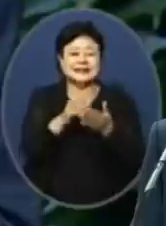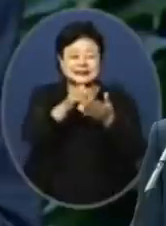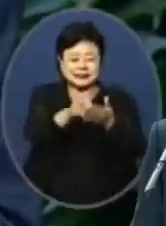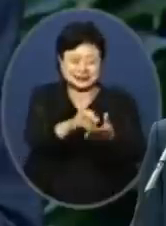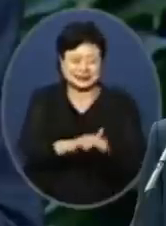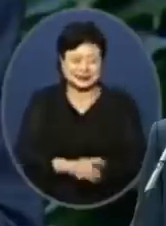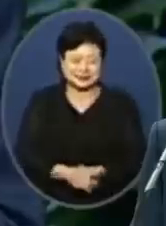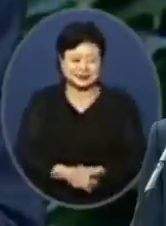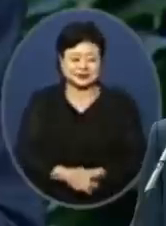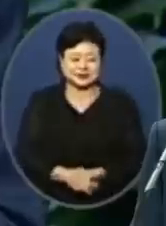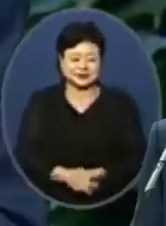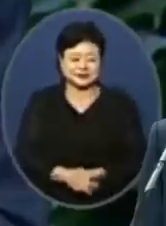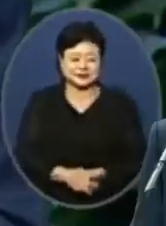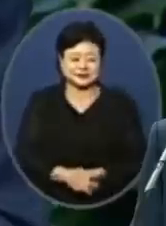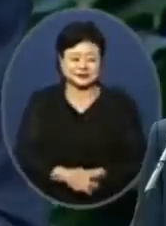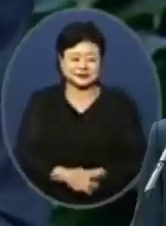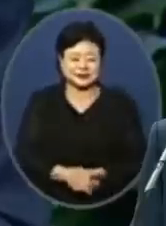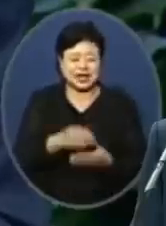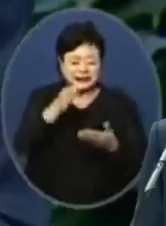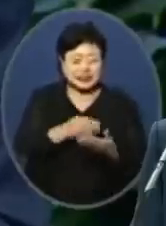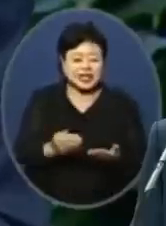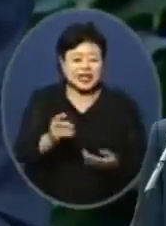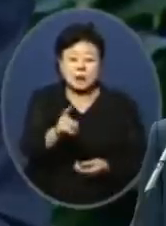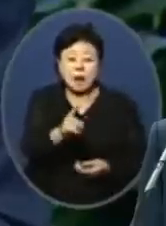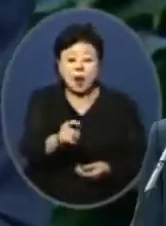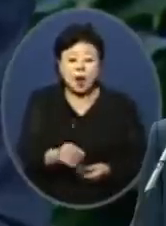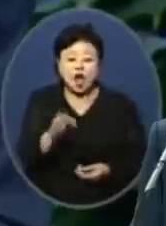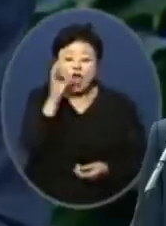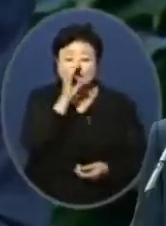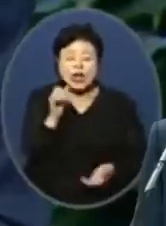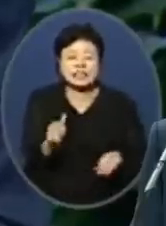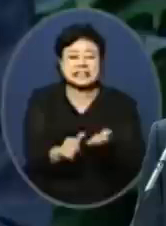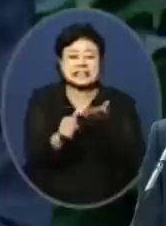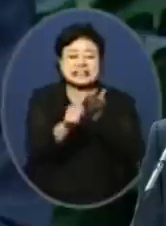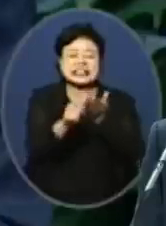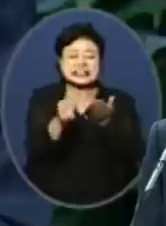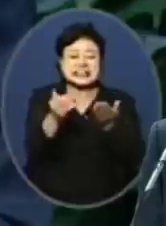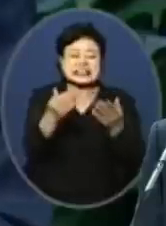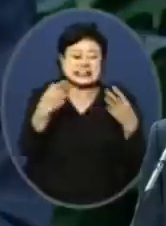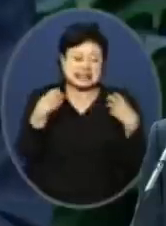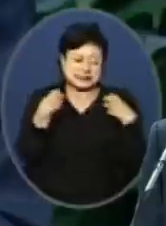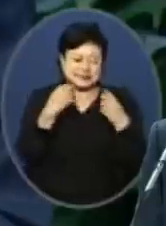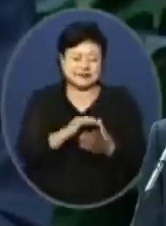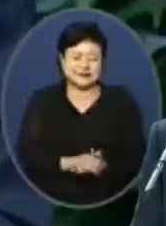했습니다. 가장 천한 직업이라는 돼지 치는 직업인 것입니다.